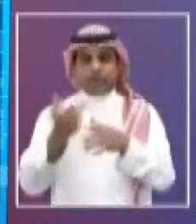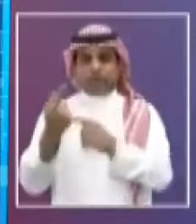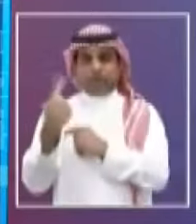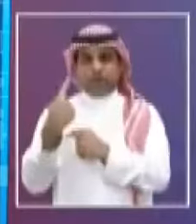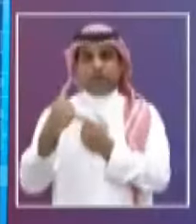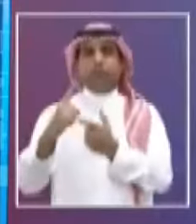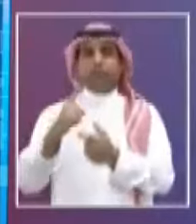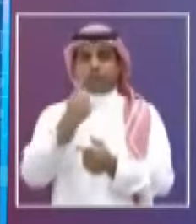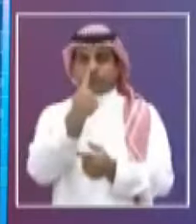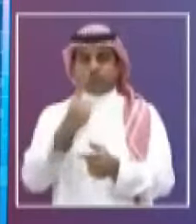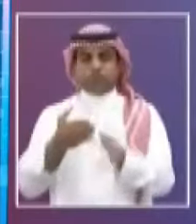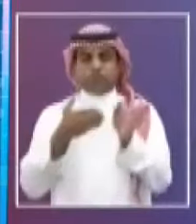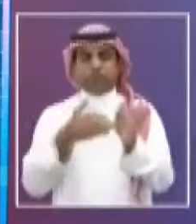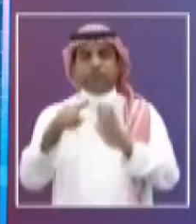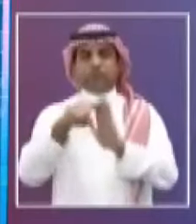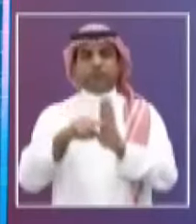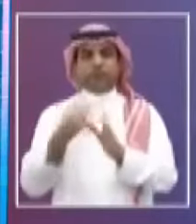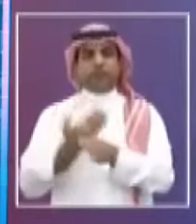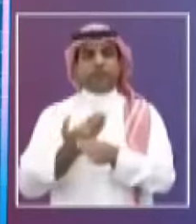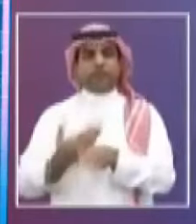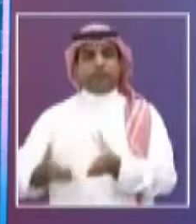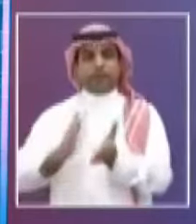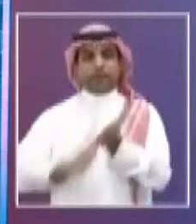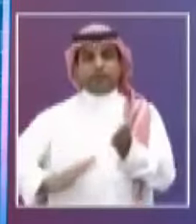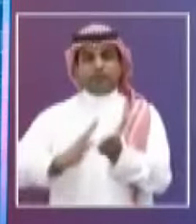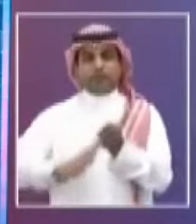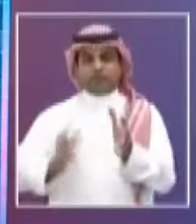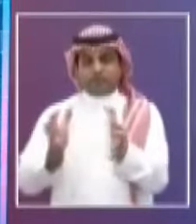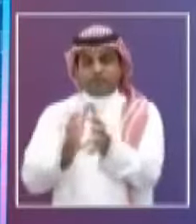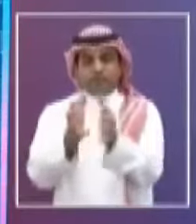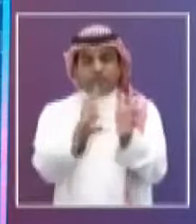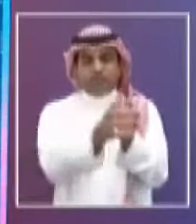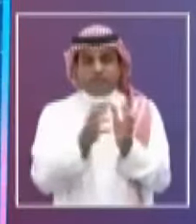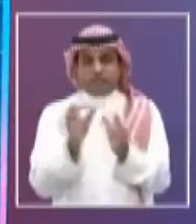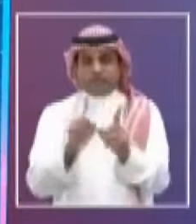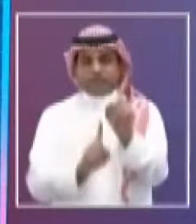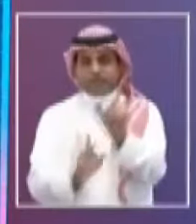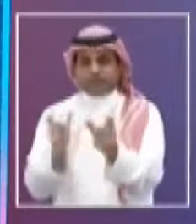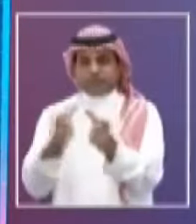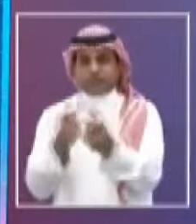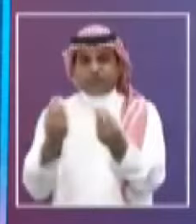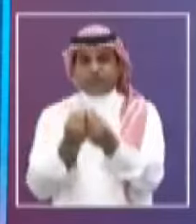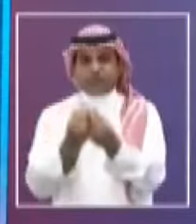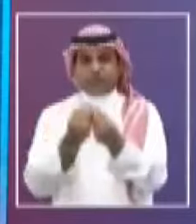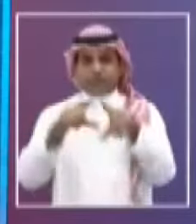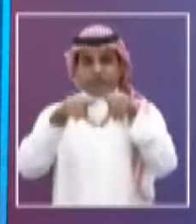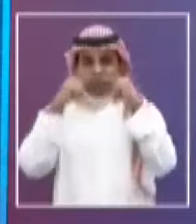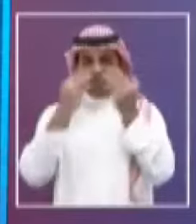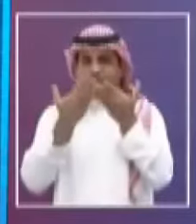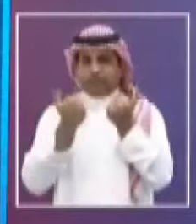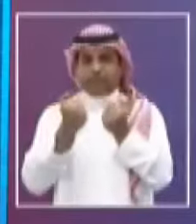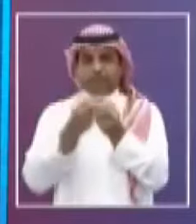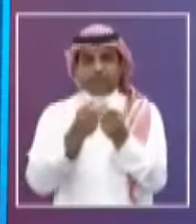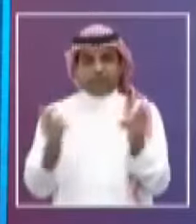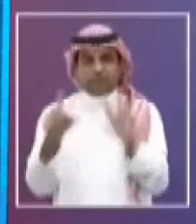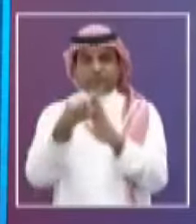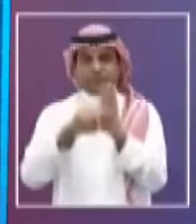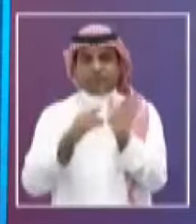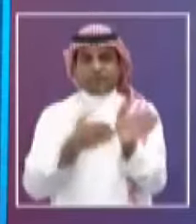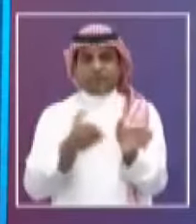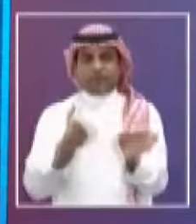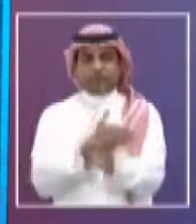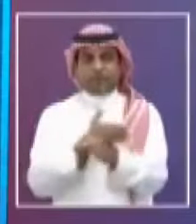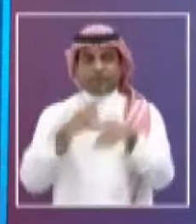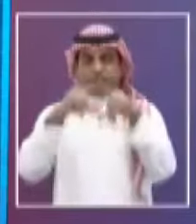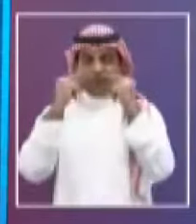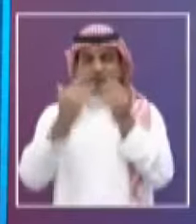وللتحذيرات التي وردت عن مخاطر التجمعات أو مخاطر عدم التقيد بالشروط والأمور الاحترازية مثل